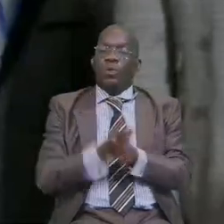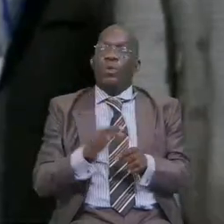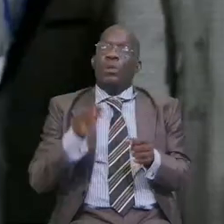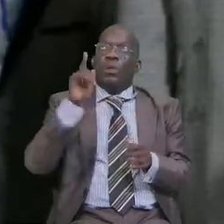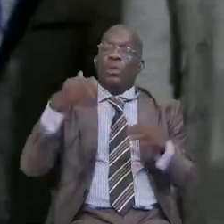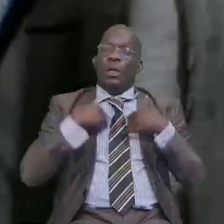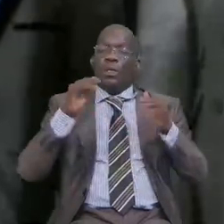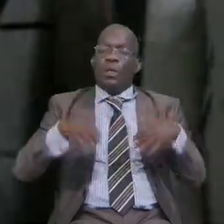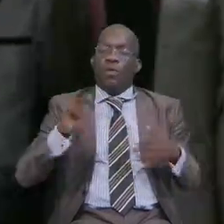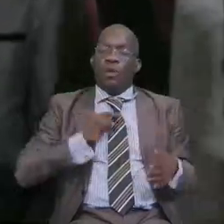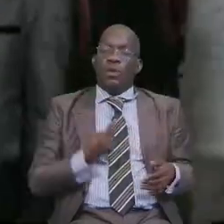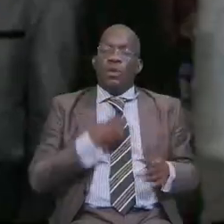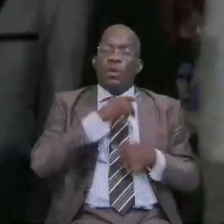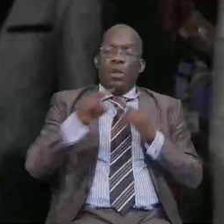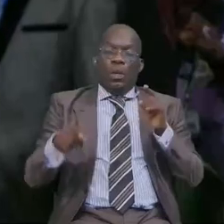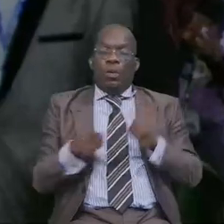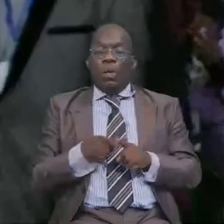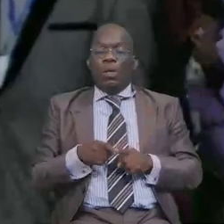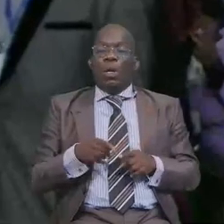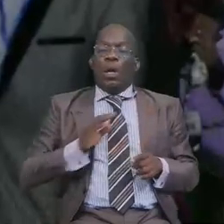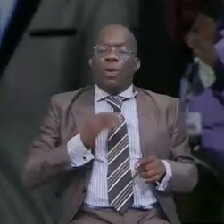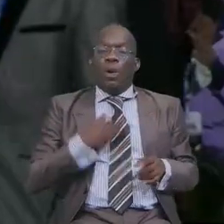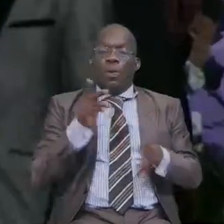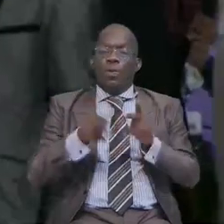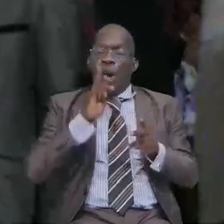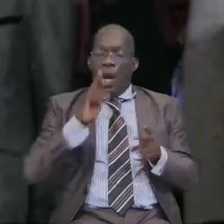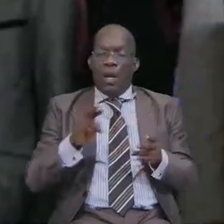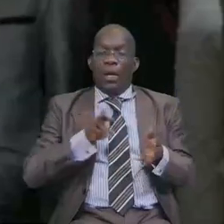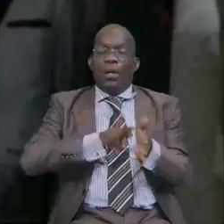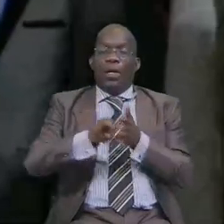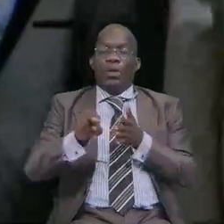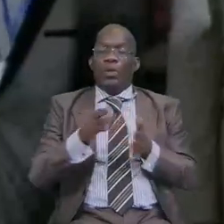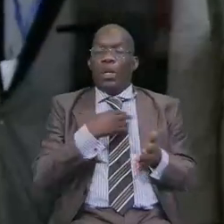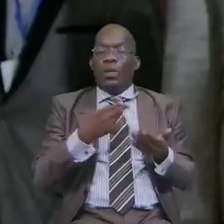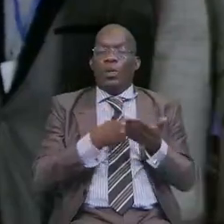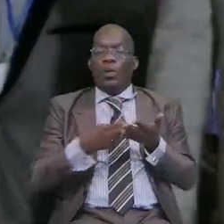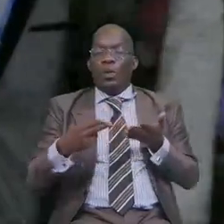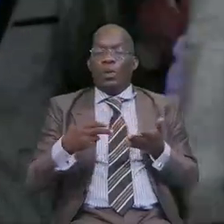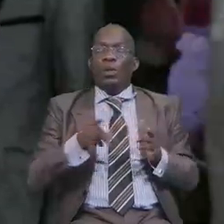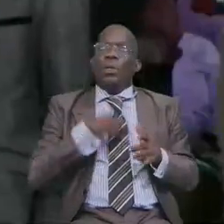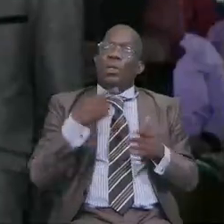quand nos membres sont justes et saints au ciel,